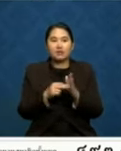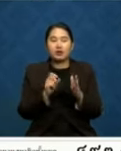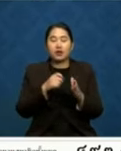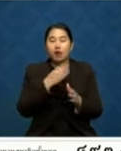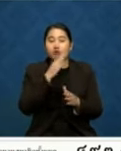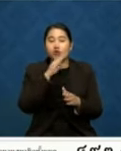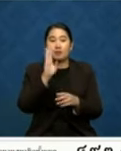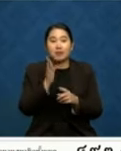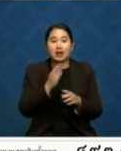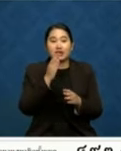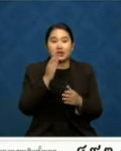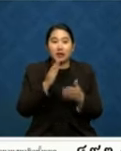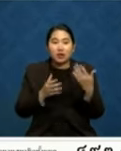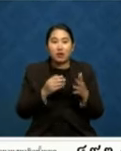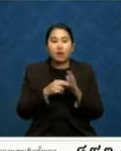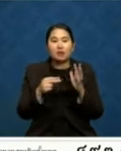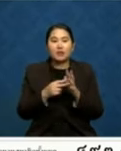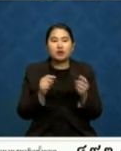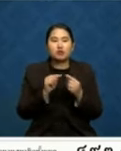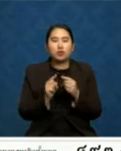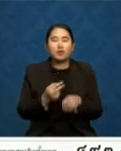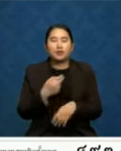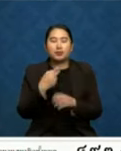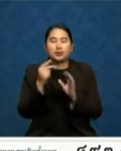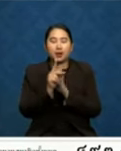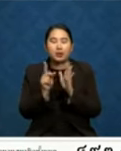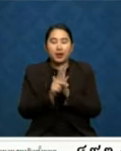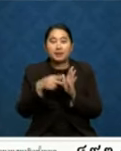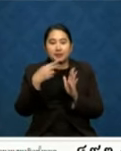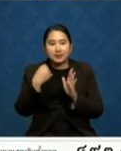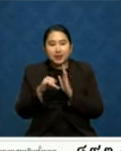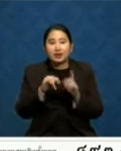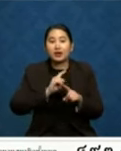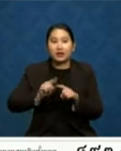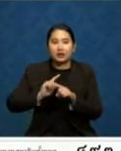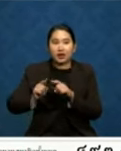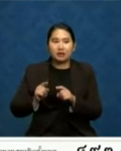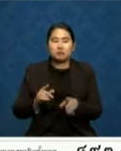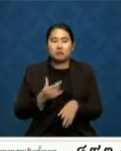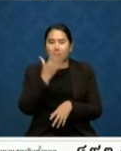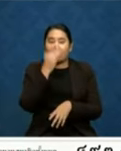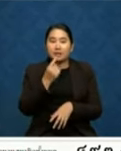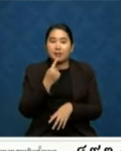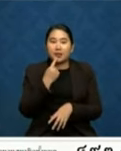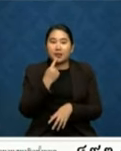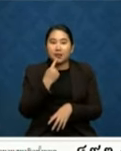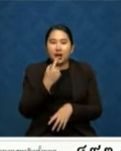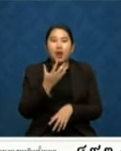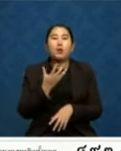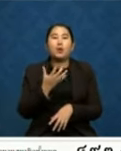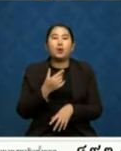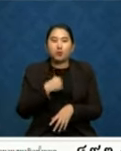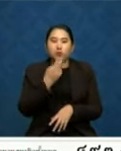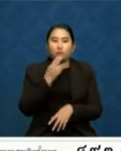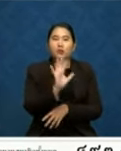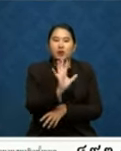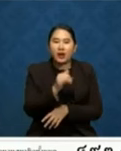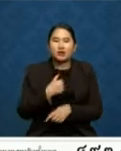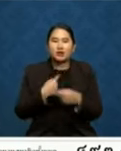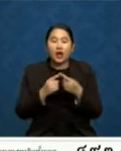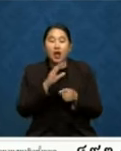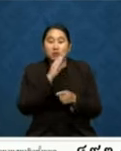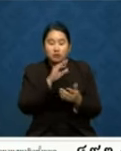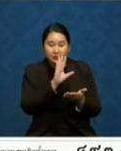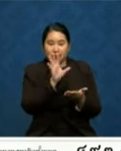บเนี่ยมันก็จะไปเอื้อให้กับไอ้บุหรี่เถื่อนนะครับบุหรี่นอกต่างๆเนี่ยเขามีรสชาติที่จูงใจนะครับผมไม่ได้สูบบุหรี่หรอกแต่เขาบอกว่าถ้าตั